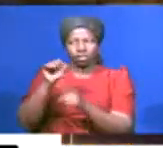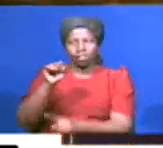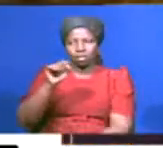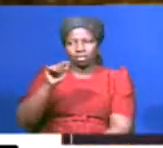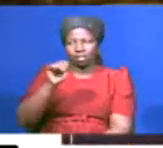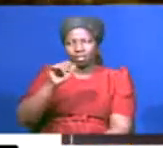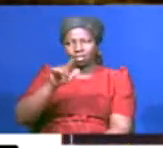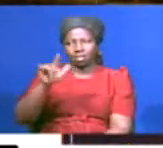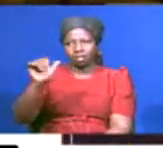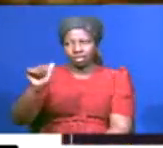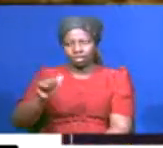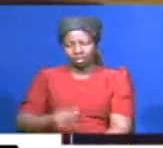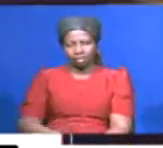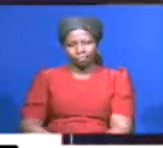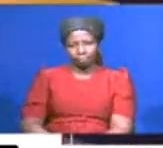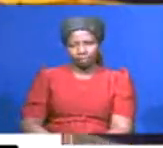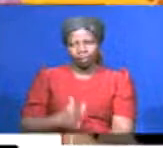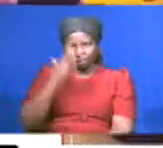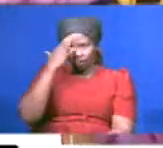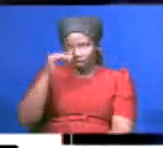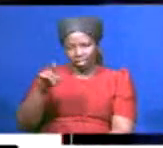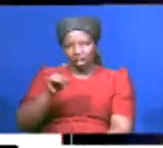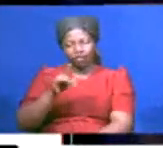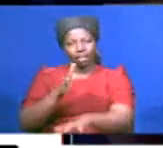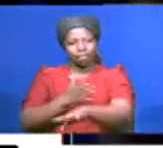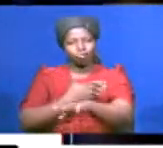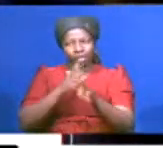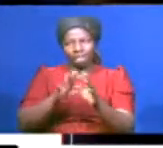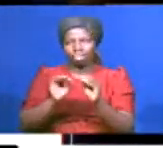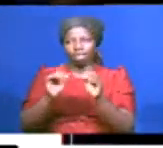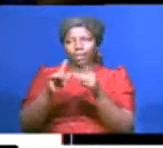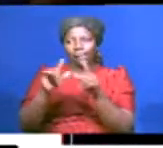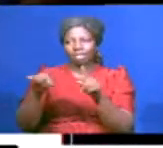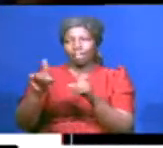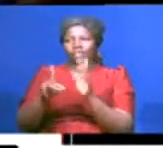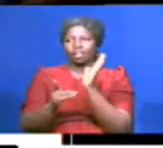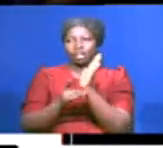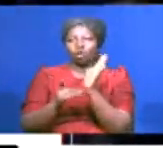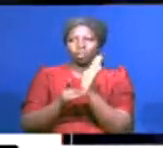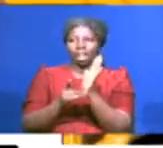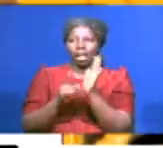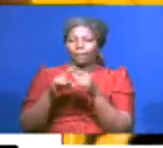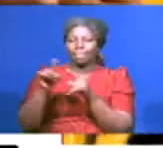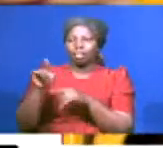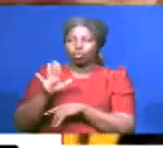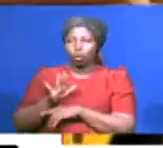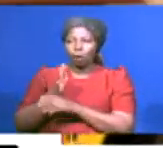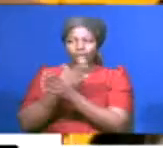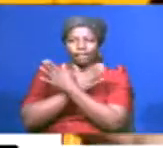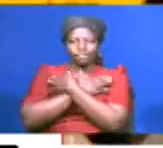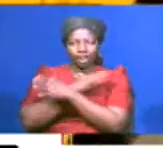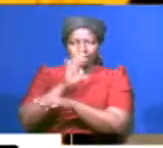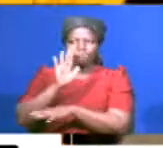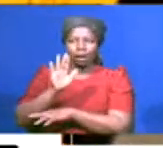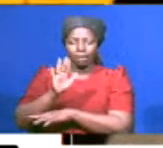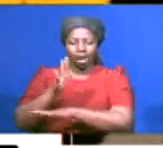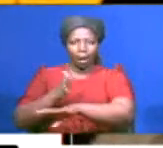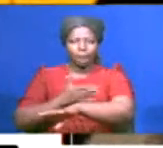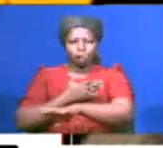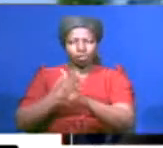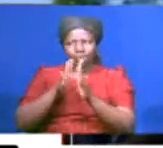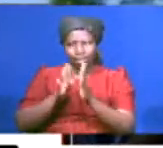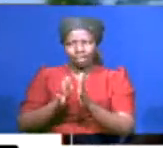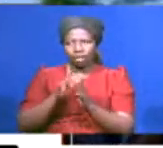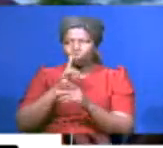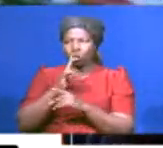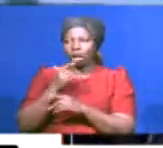wa Stella sio musician. Mm. She's a doctor. Okay. But that woman ni rafiki yake. Mhm. Na she's a musician. Okay. So